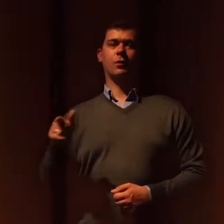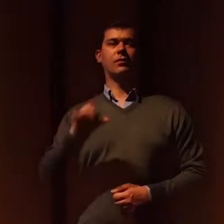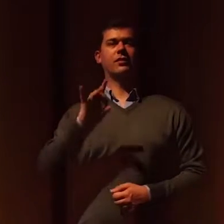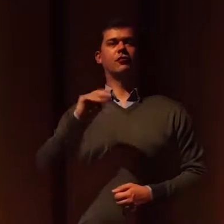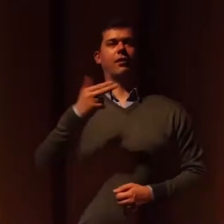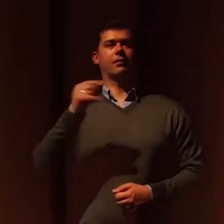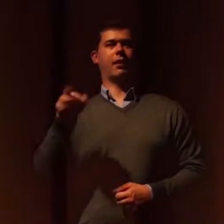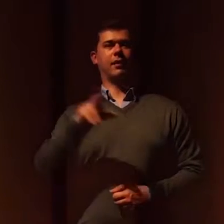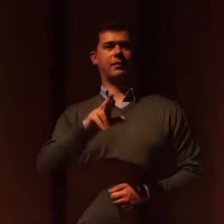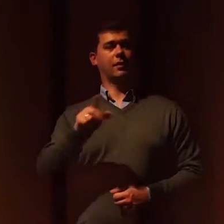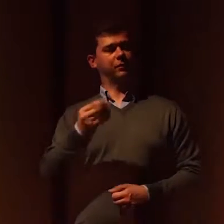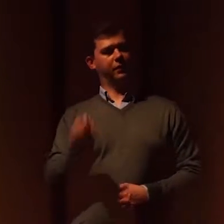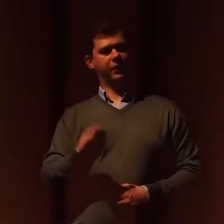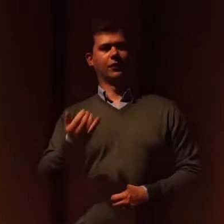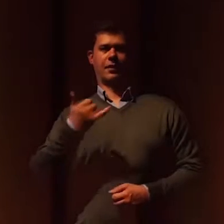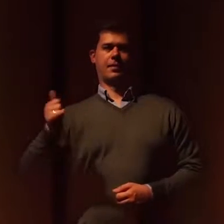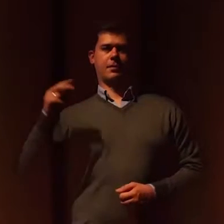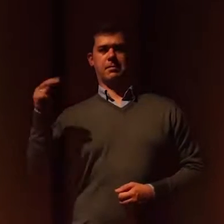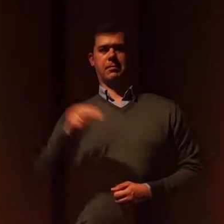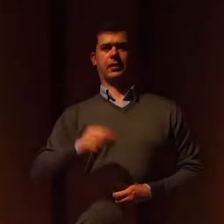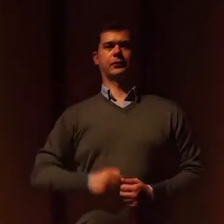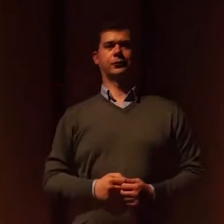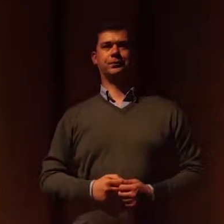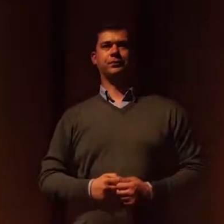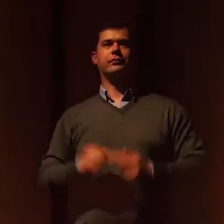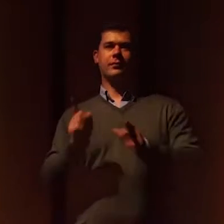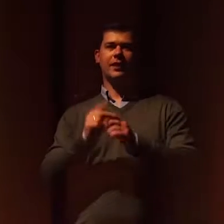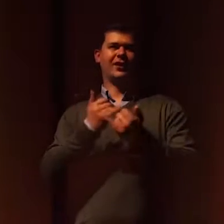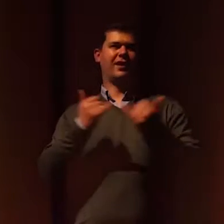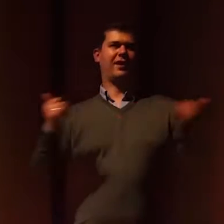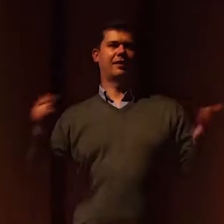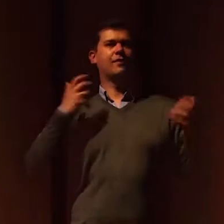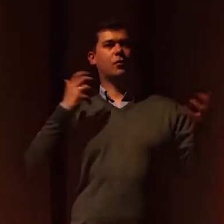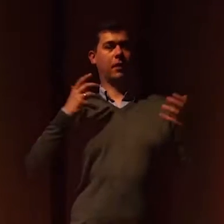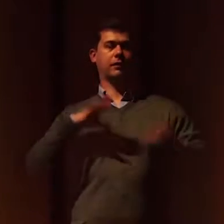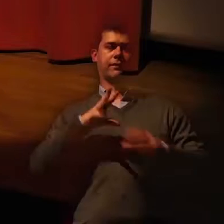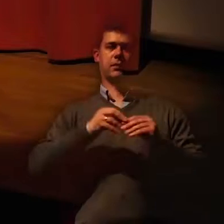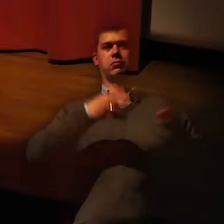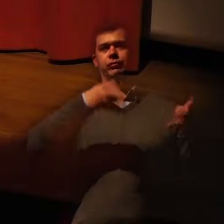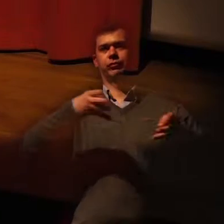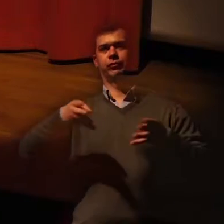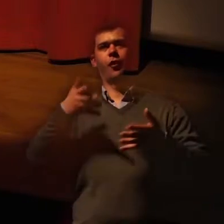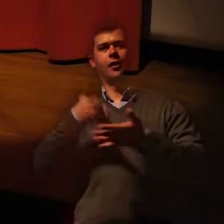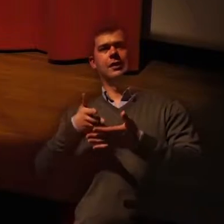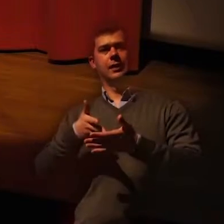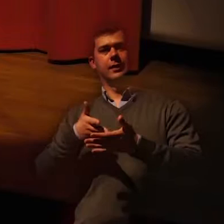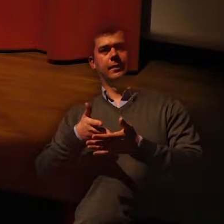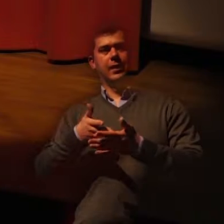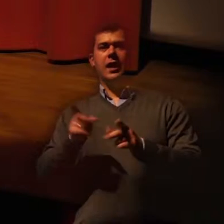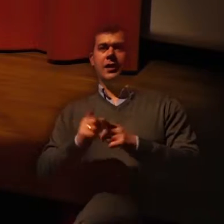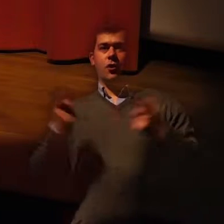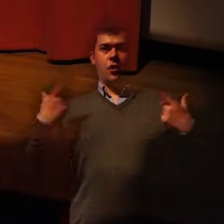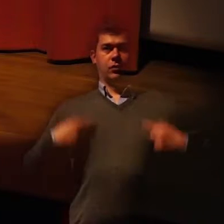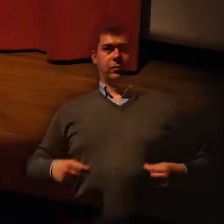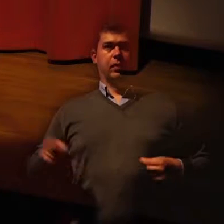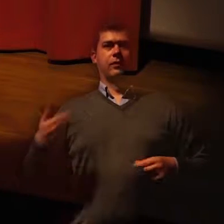genderowej perspektywie bo w końcu i inne informacje tam się znalazły ale na przykład jeżeli chodzi o postacie to